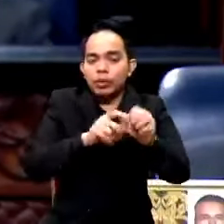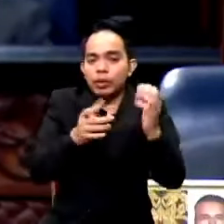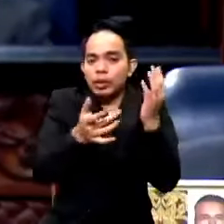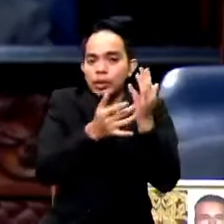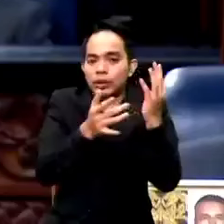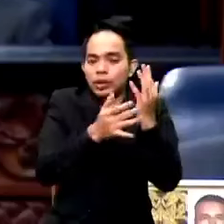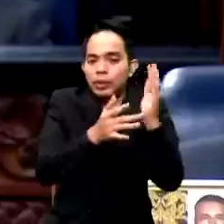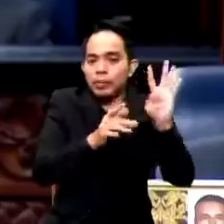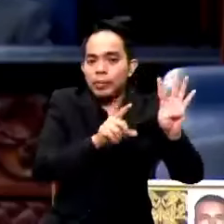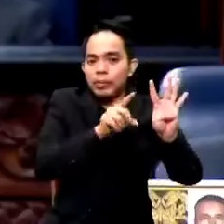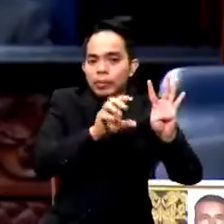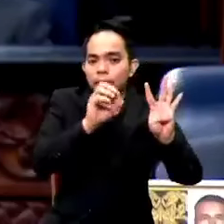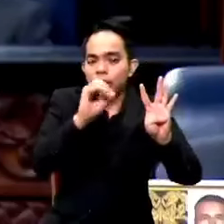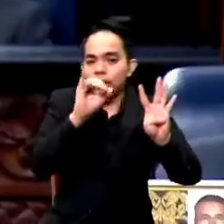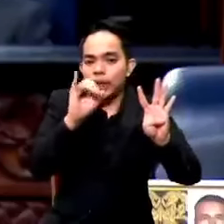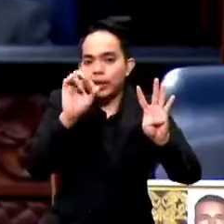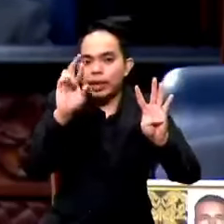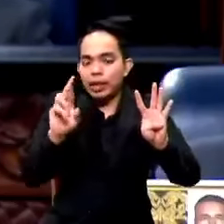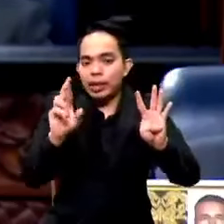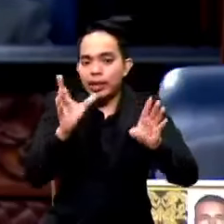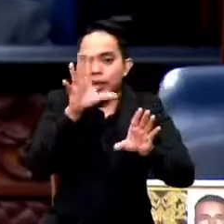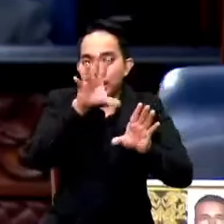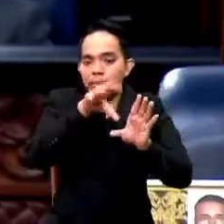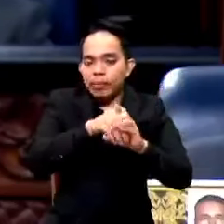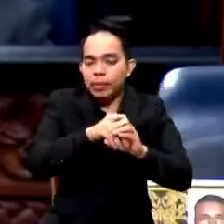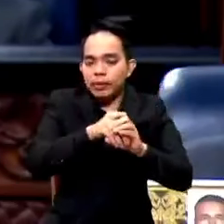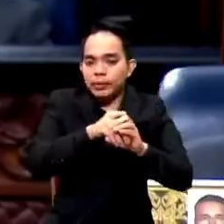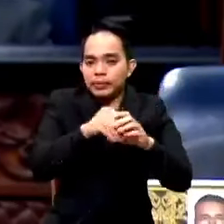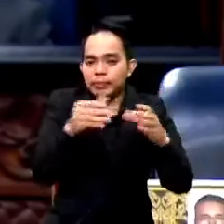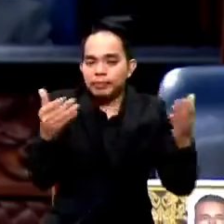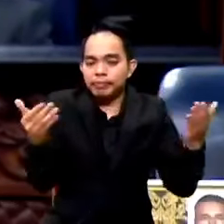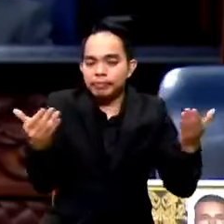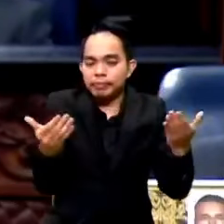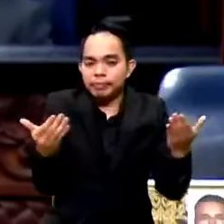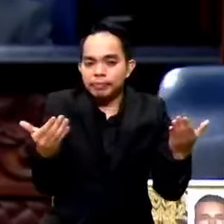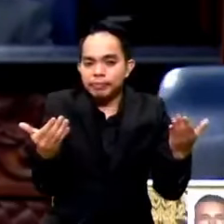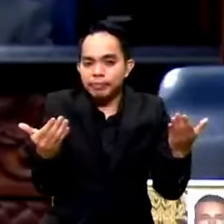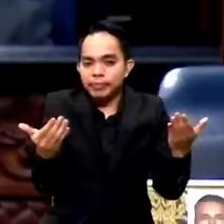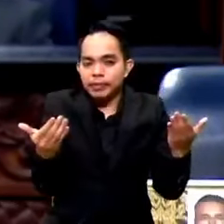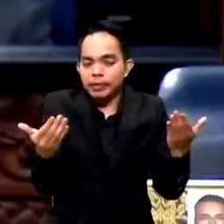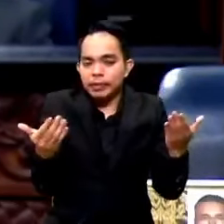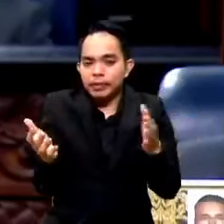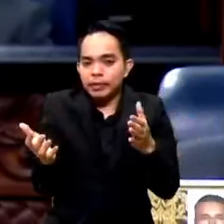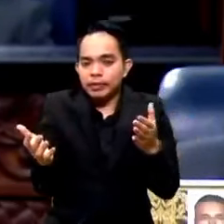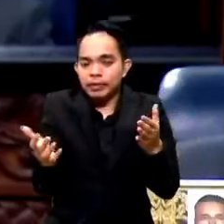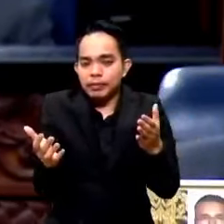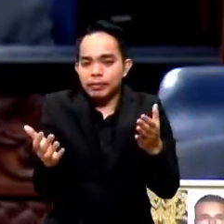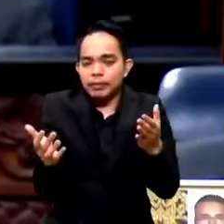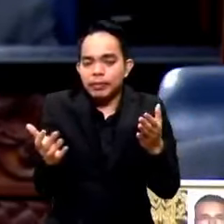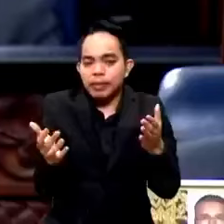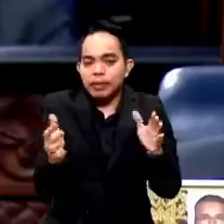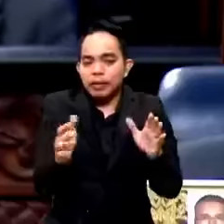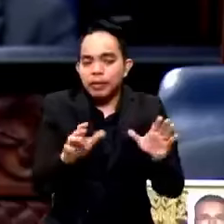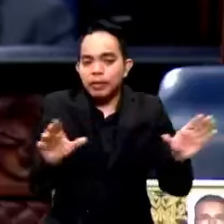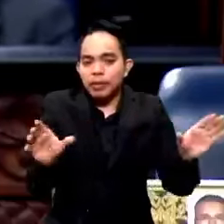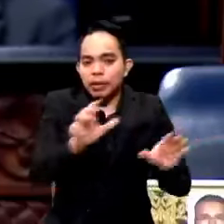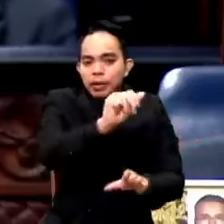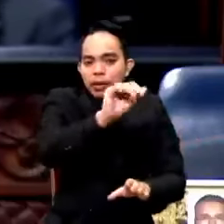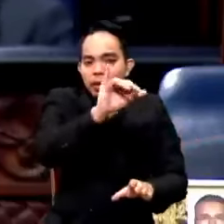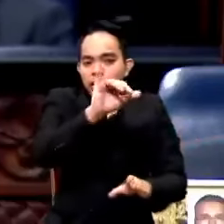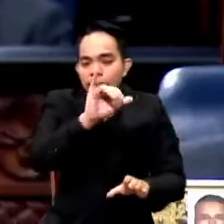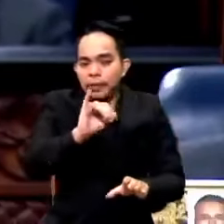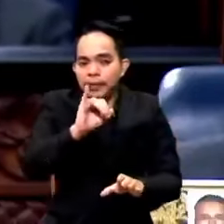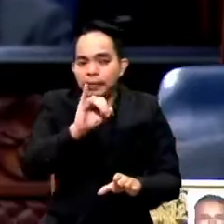industri empat 0 yang termasuk automasi dan kecerdasan buatan yang berkembang